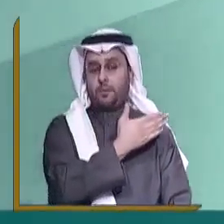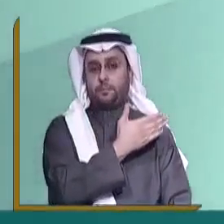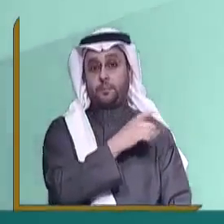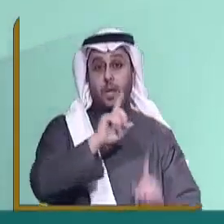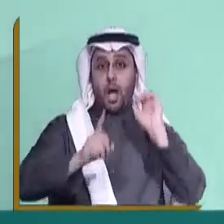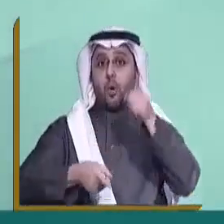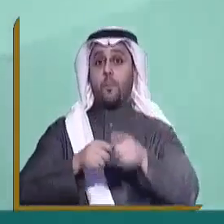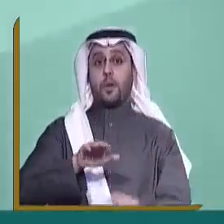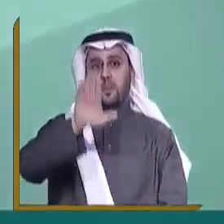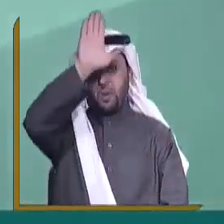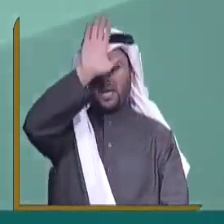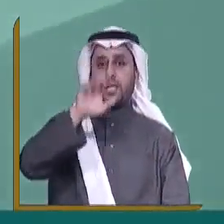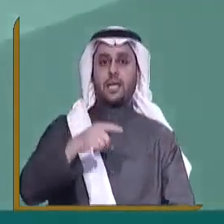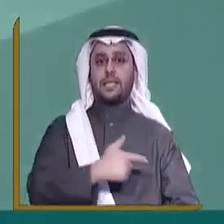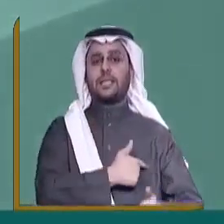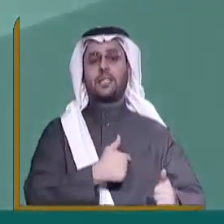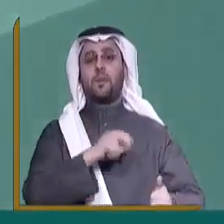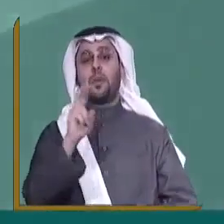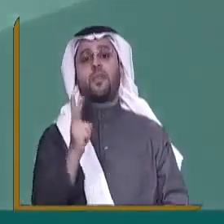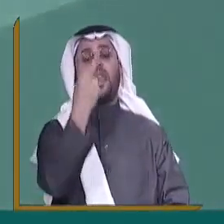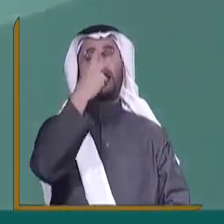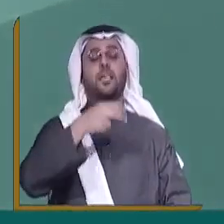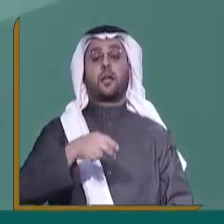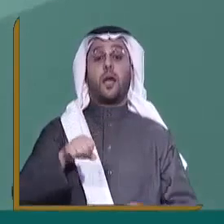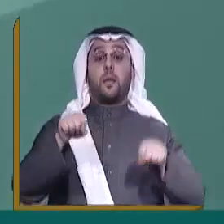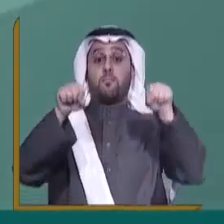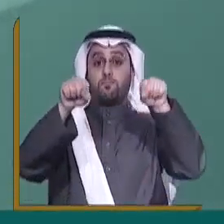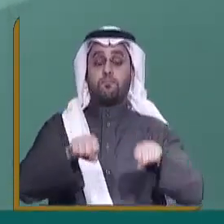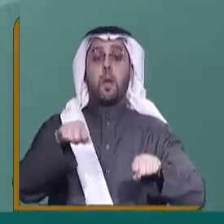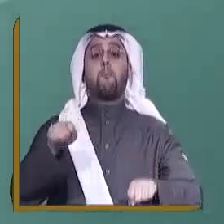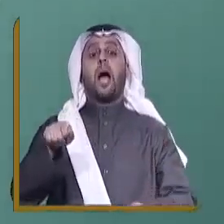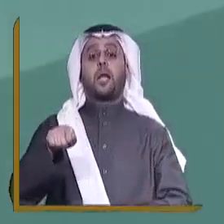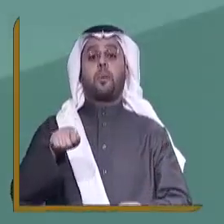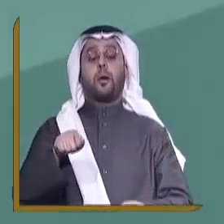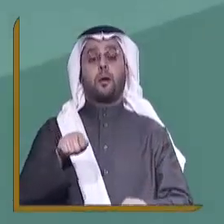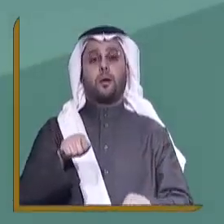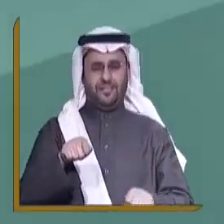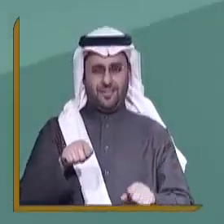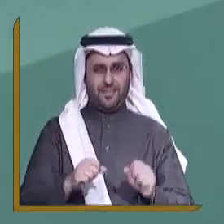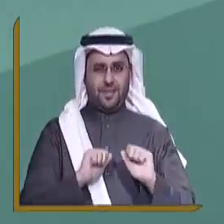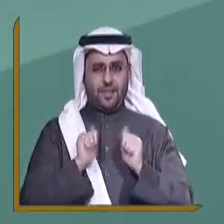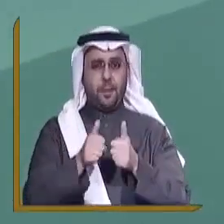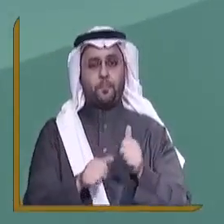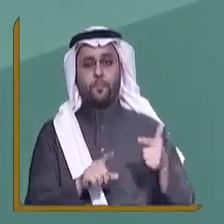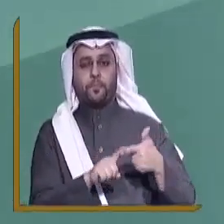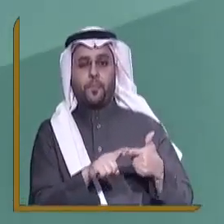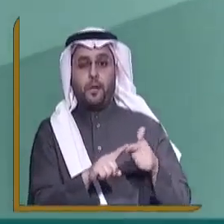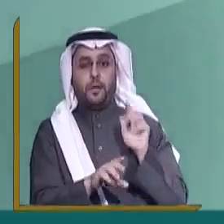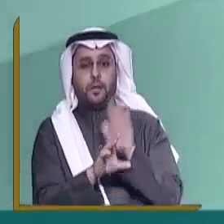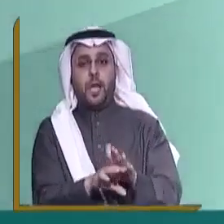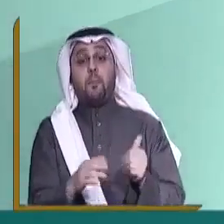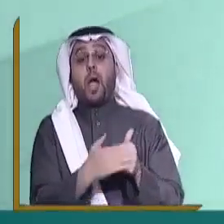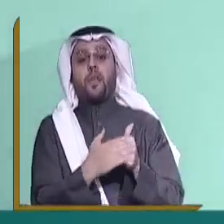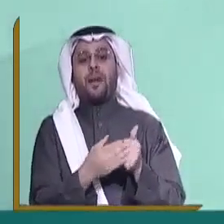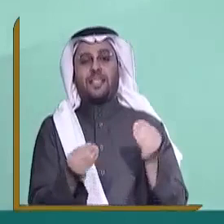يصدر امرا ملكيا بتسميه 12 قاضيا اعضاء في المحكمه العليا تقديرا لخدماته